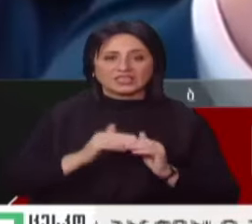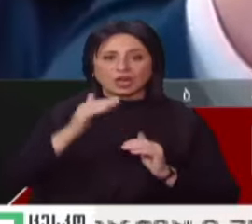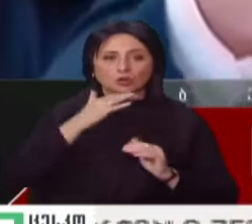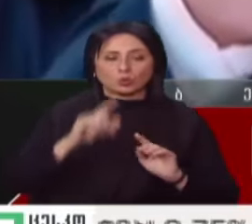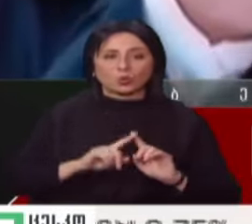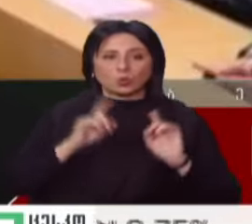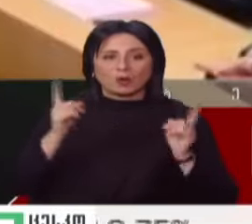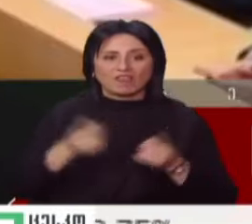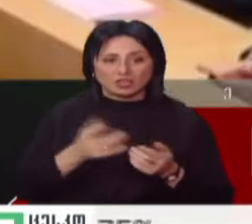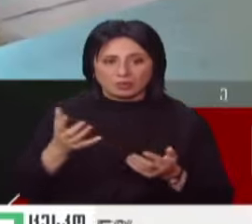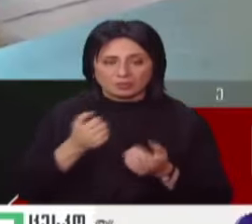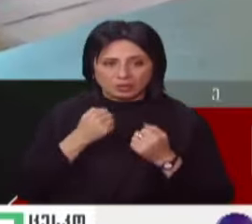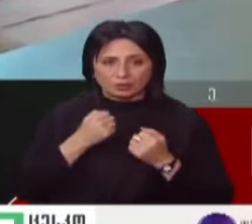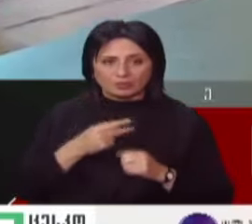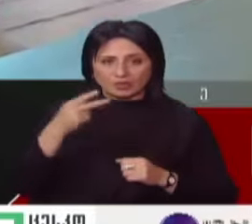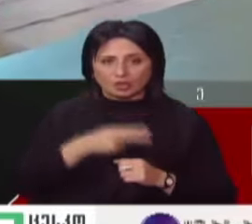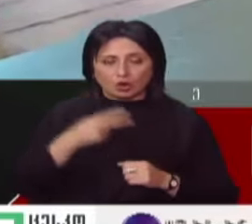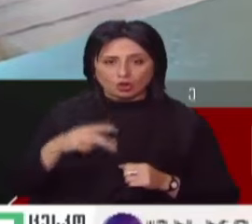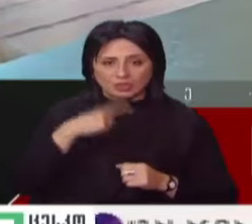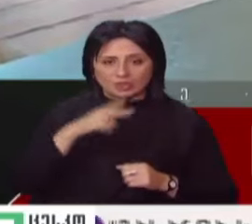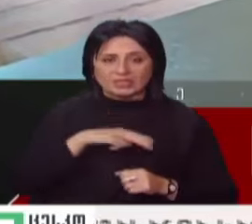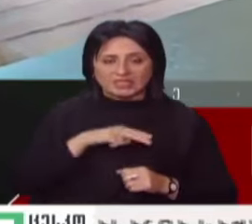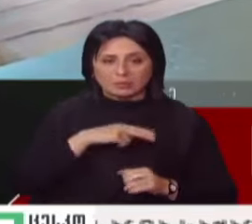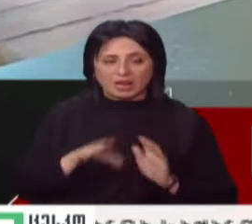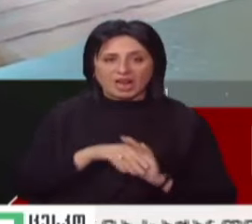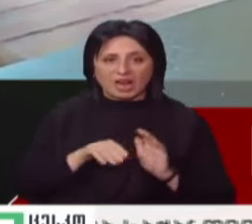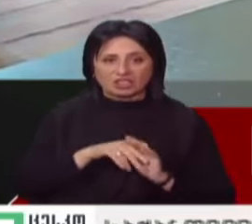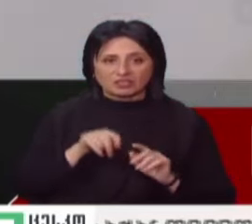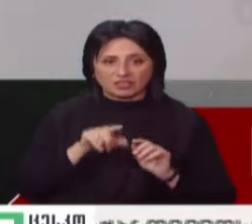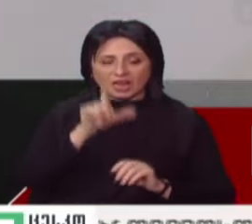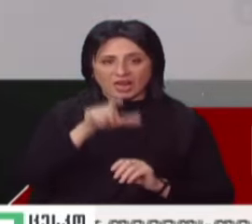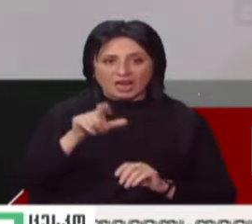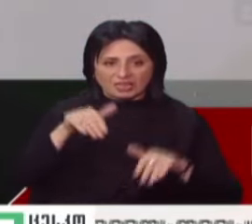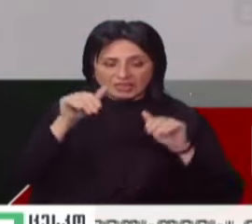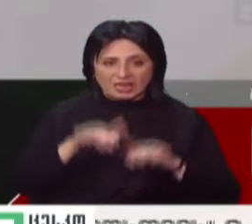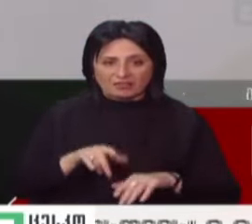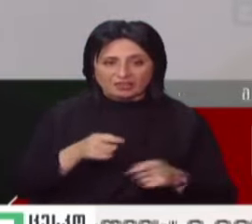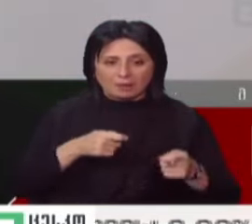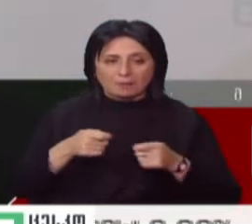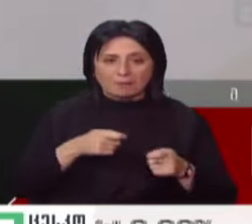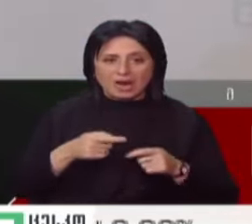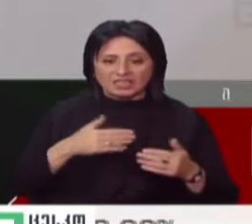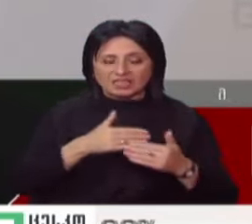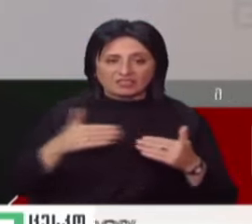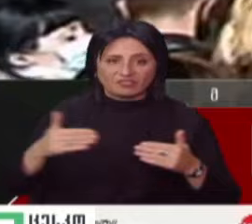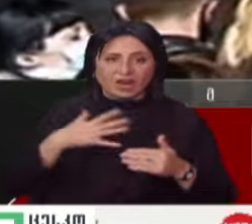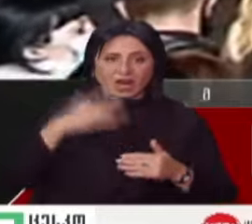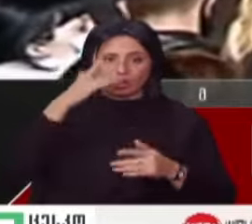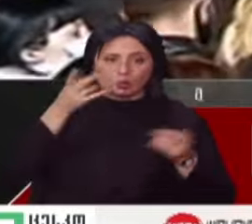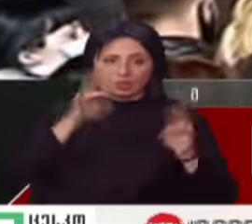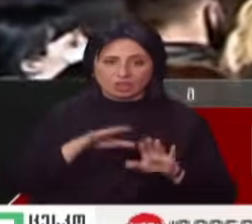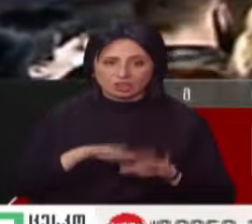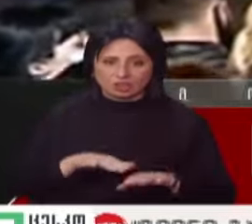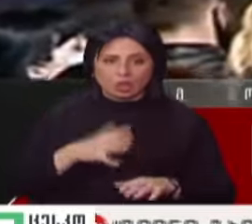საკონსტიტუციო უმრავლესობაც მიიღო. 2020 წლის საპარლამენტო არჩევნებზეც ამ მრჩევლის გადაწყვეტილებით მართვის სადავეები კვლავ ქართულ ოცნებას